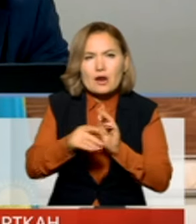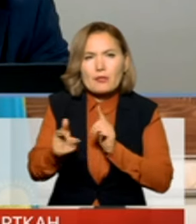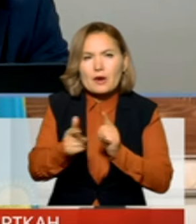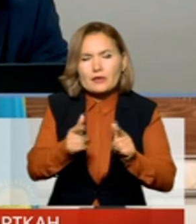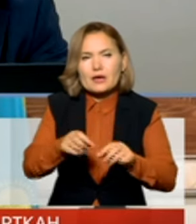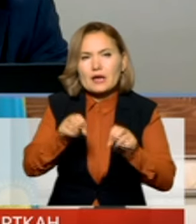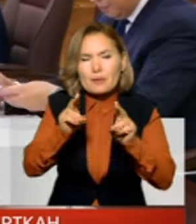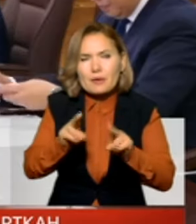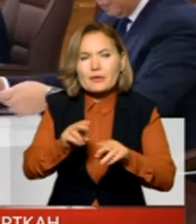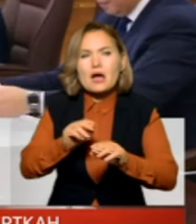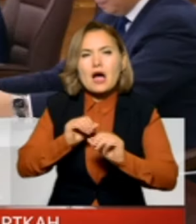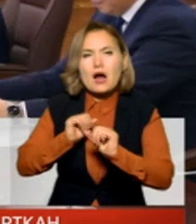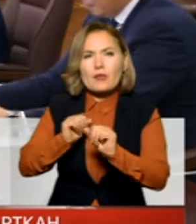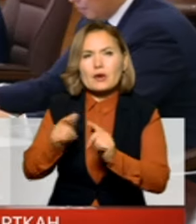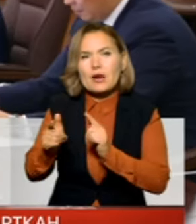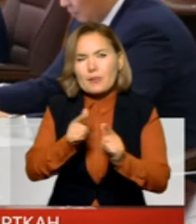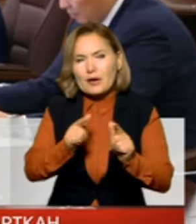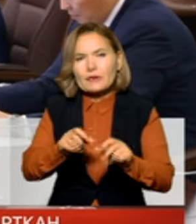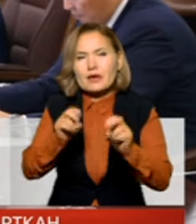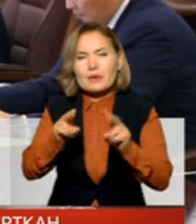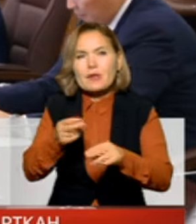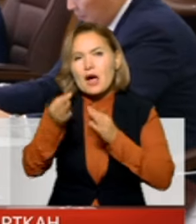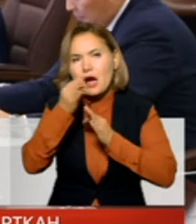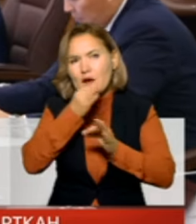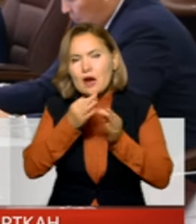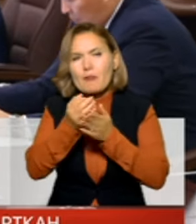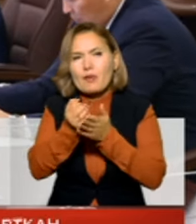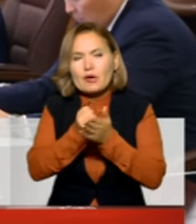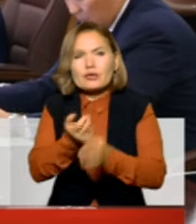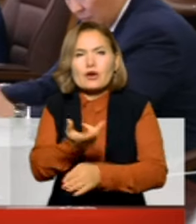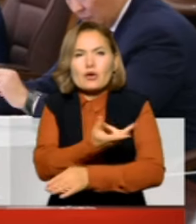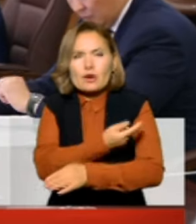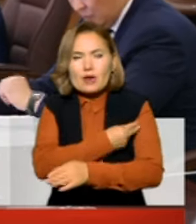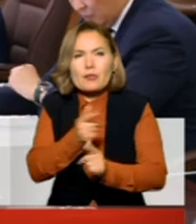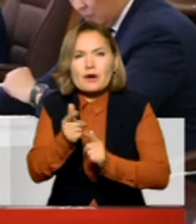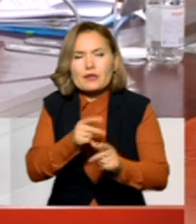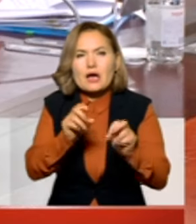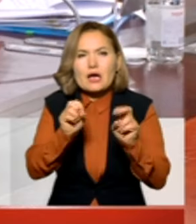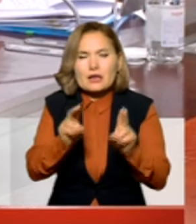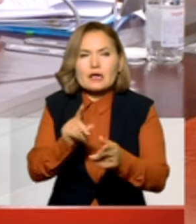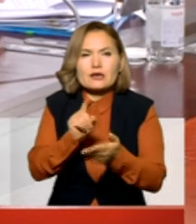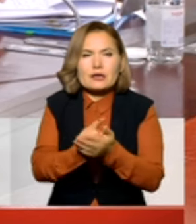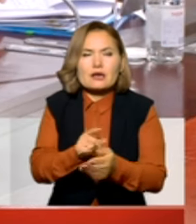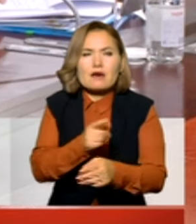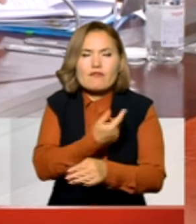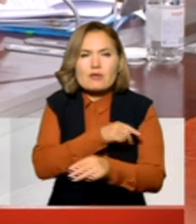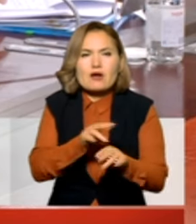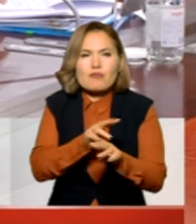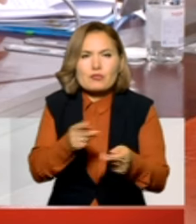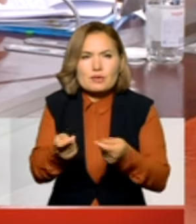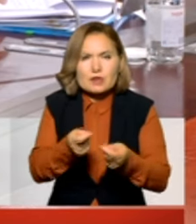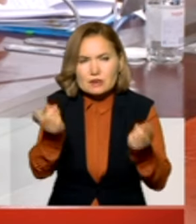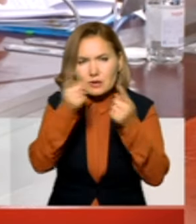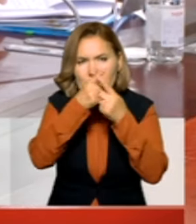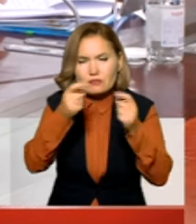Тиісті ем-дом алгоритмі әзірленгенін, дәрі-дәрмектің қажетті қорын жасау үшін тиісті шаралар қабылданғанын